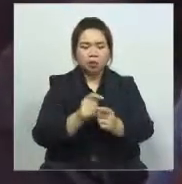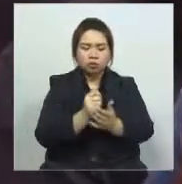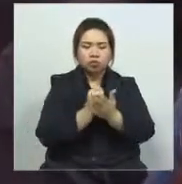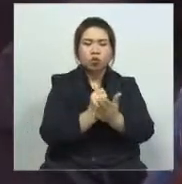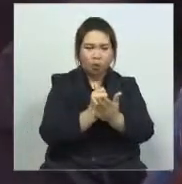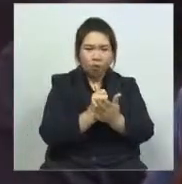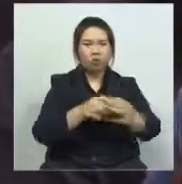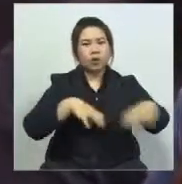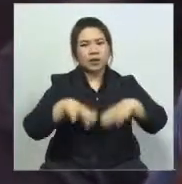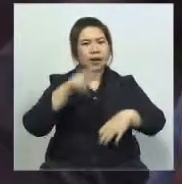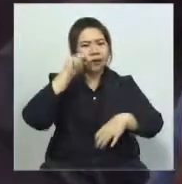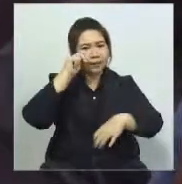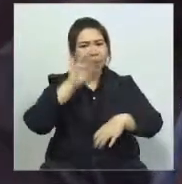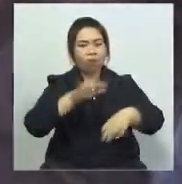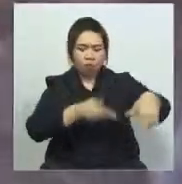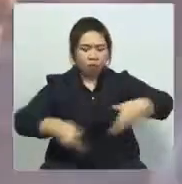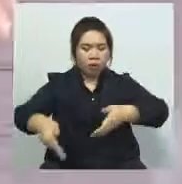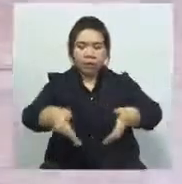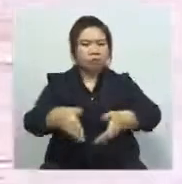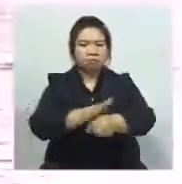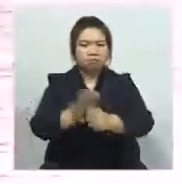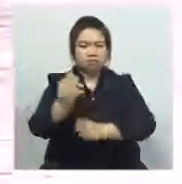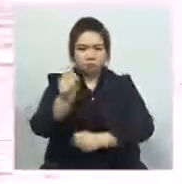บริหารจัดการน้ำลุ่มน้ำสะแกกลาง